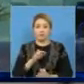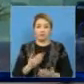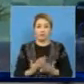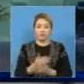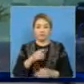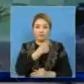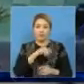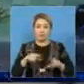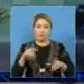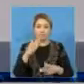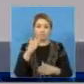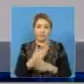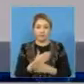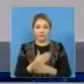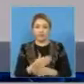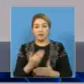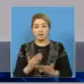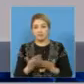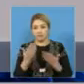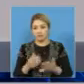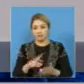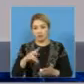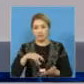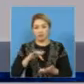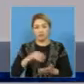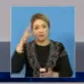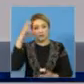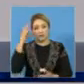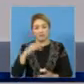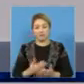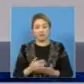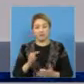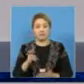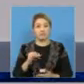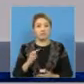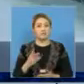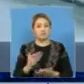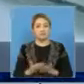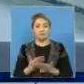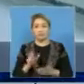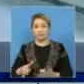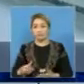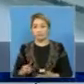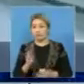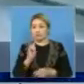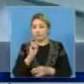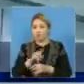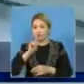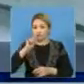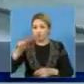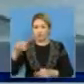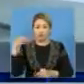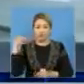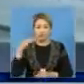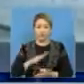современной медицинской помощью. Сравнительно недавно в городе Кандагаш был открыт центр гемодиализа. Теперь людям нет необходимости ехать в Актюбе для